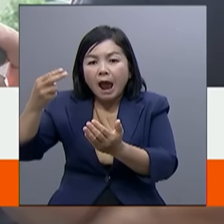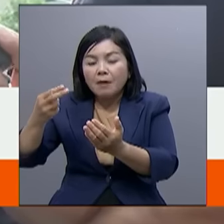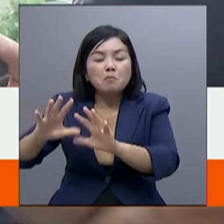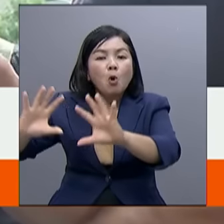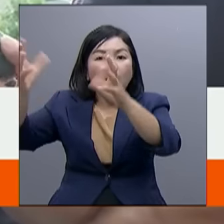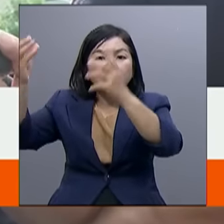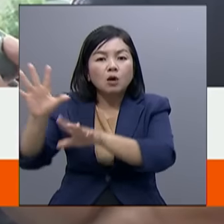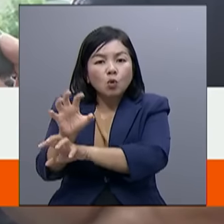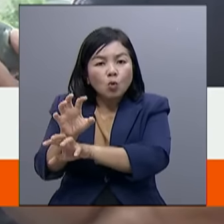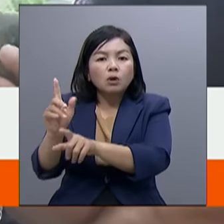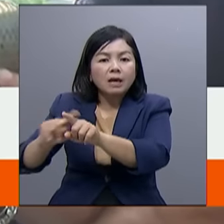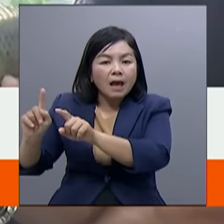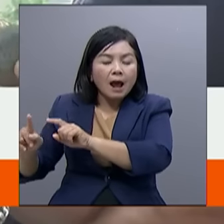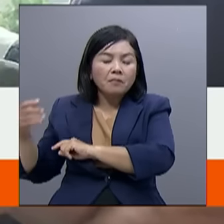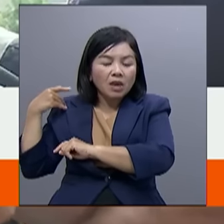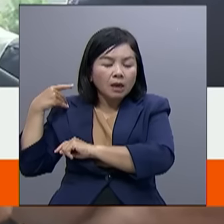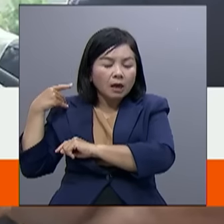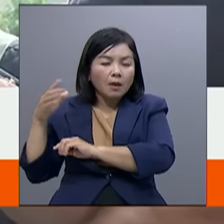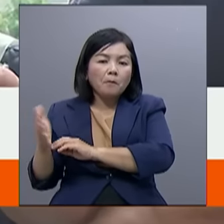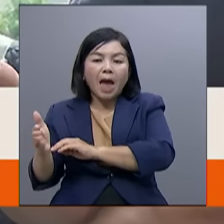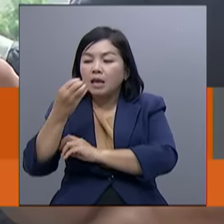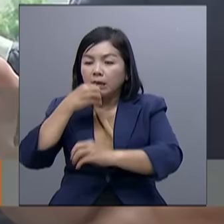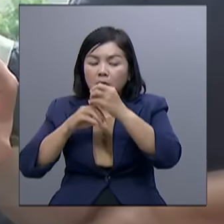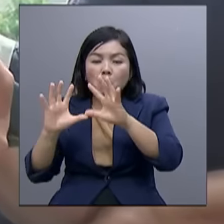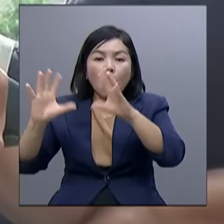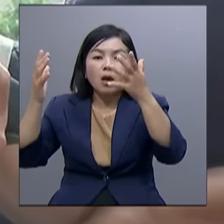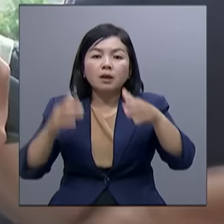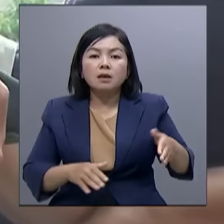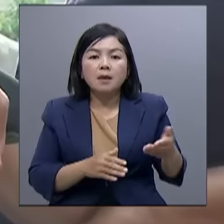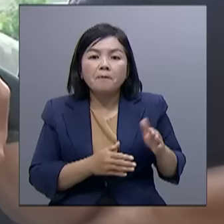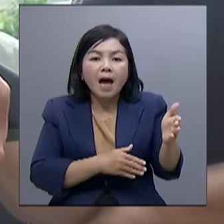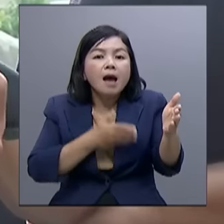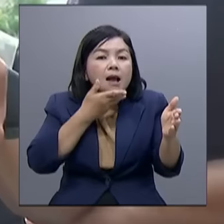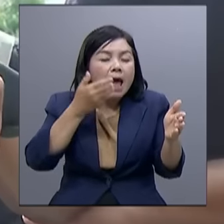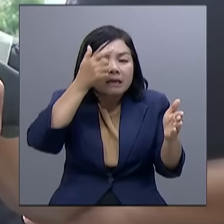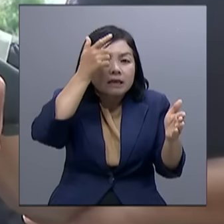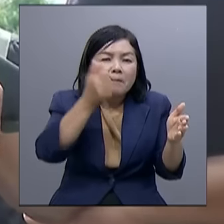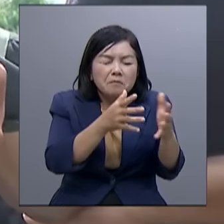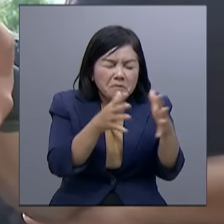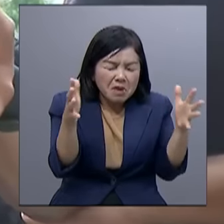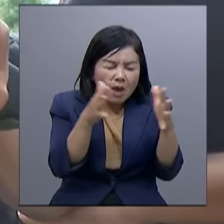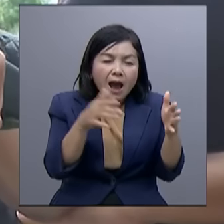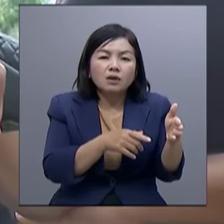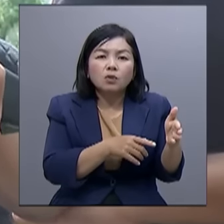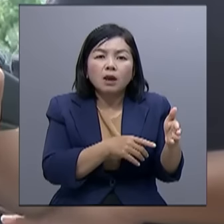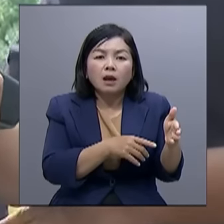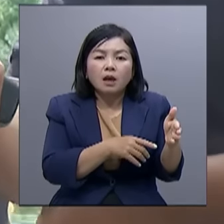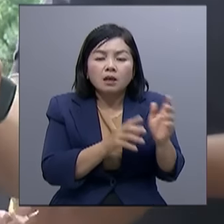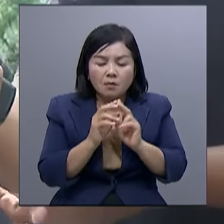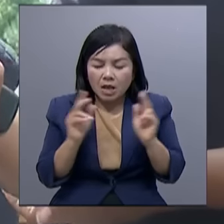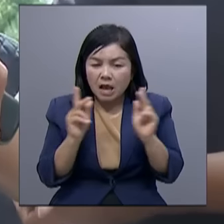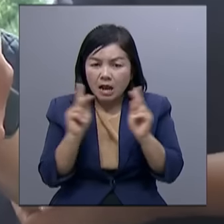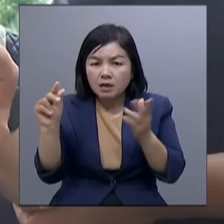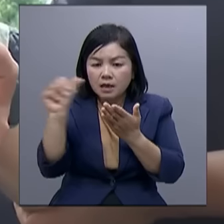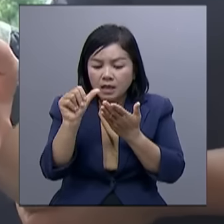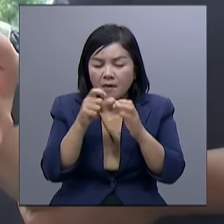งแต่ที่นี้เนื่องจากว่าเรามีคางดำอยู่เยอะยังไม่ได้กำจัดออกนะครับก็ทางคณะกรรมการแก้ไขปัญ